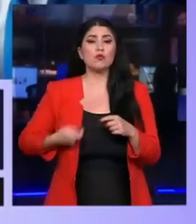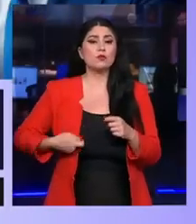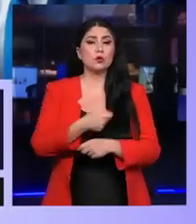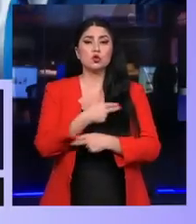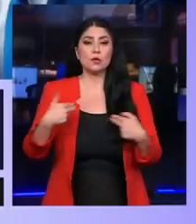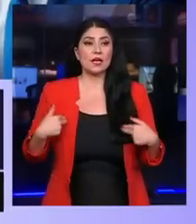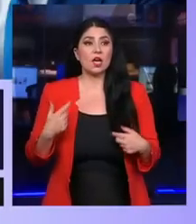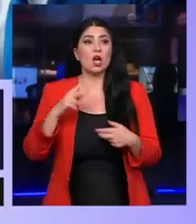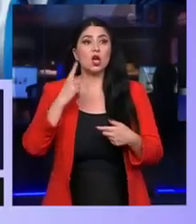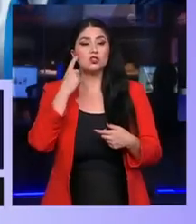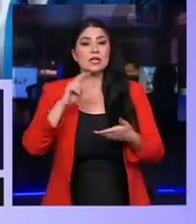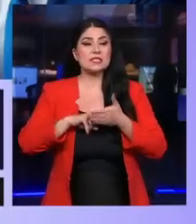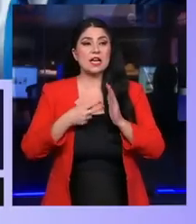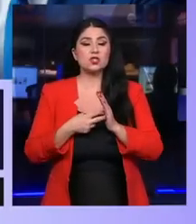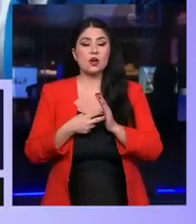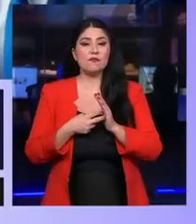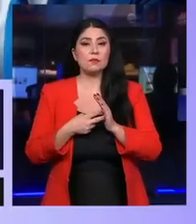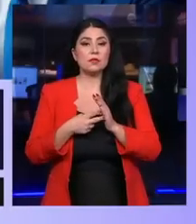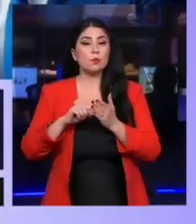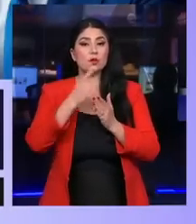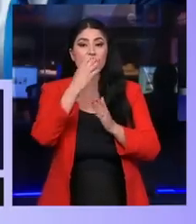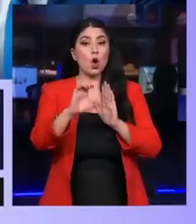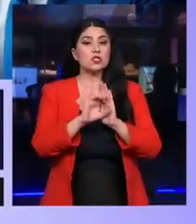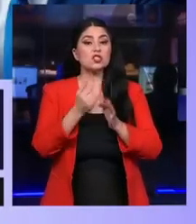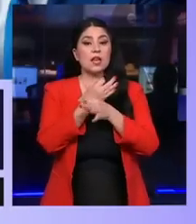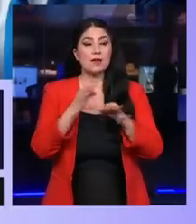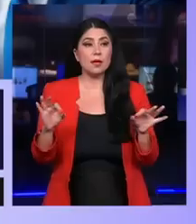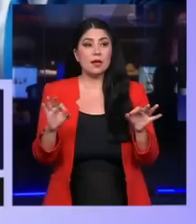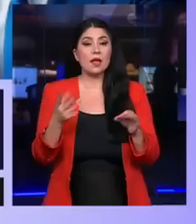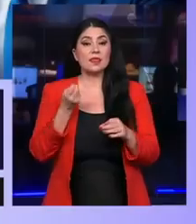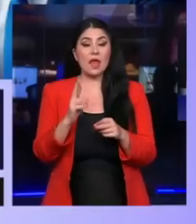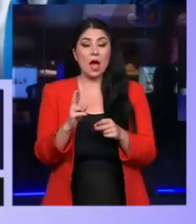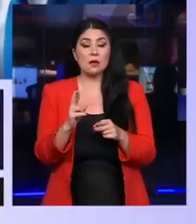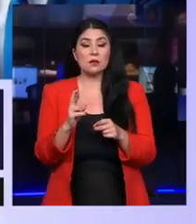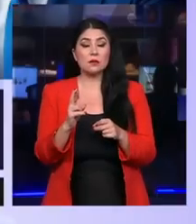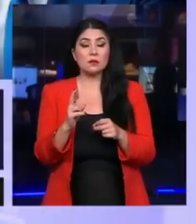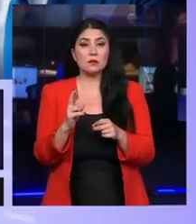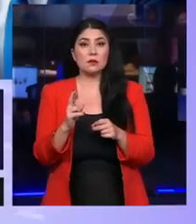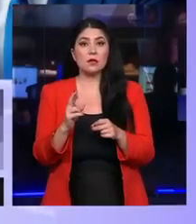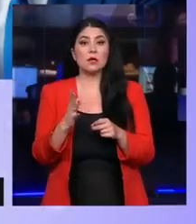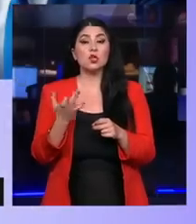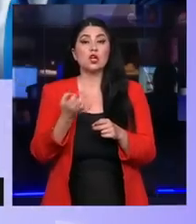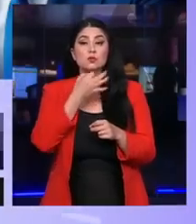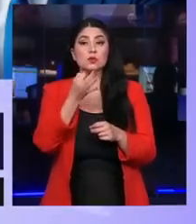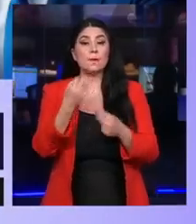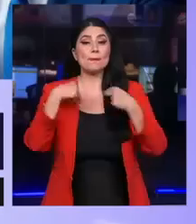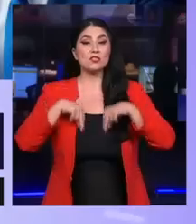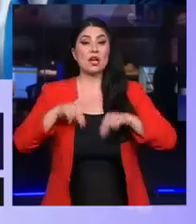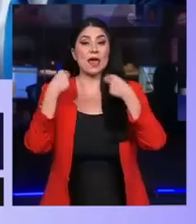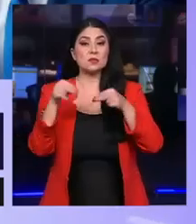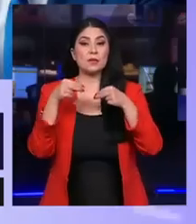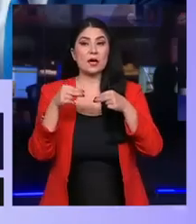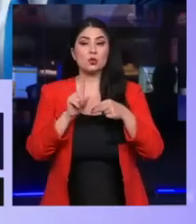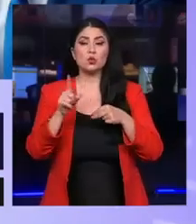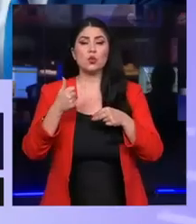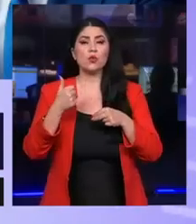judecată, încercăm să soluționăm pe căi instituționale și căi democratice. În rest, puncte de vedere ale președintelui le explică președintele. Repet,